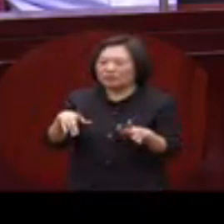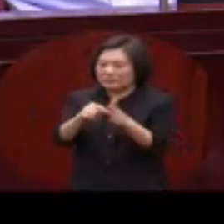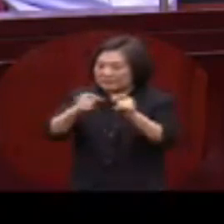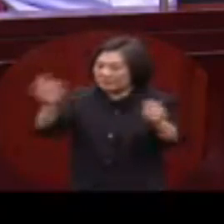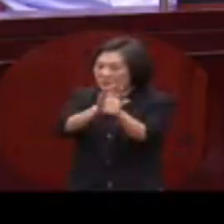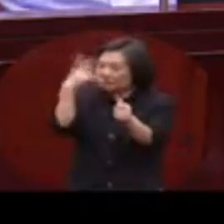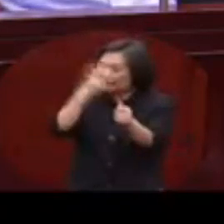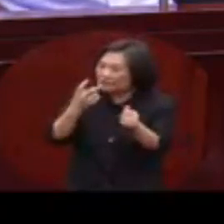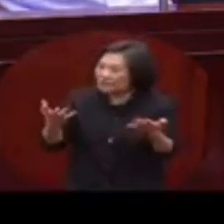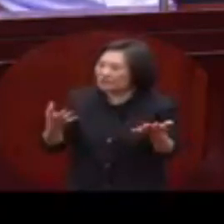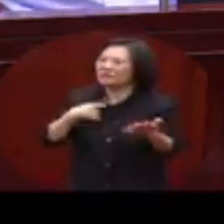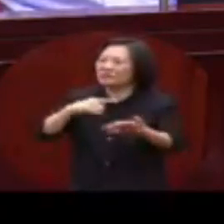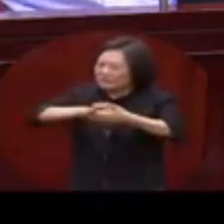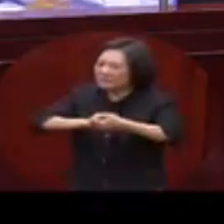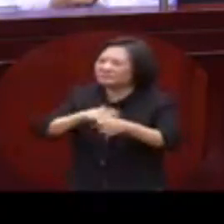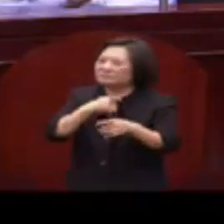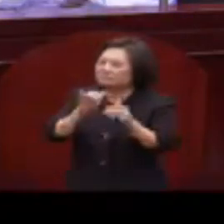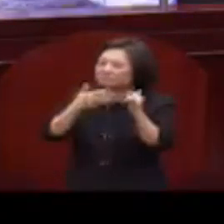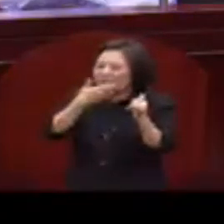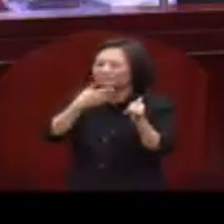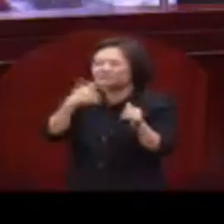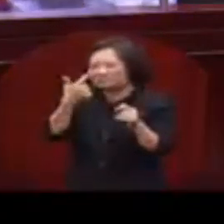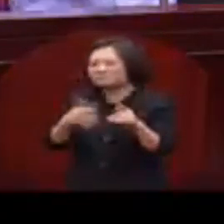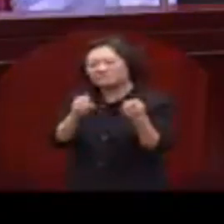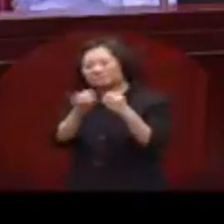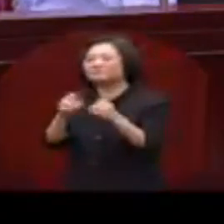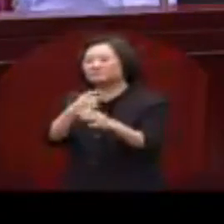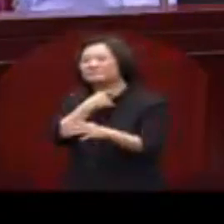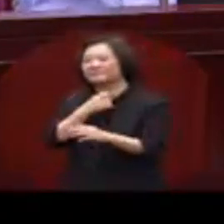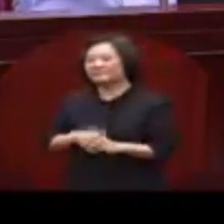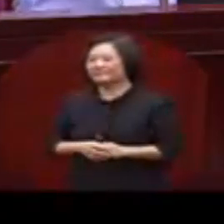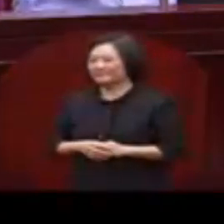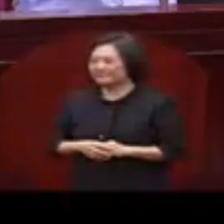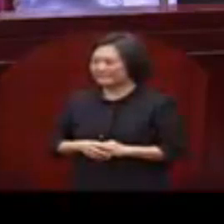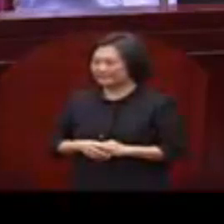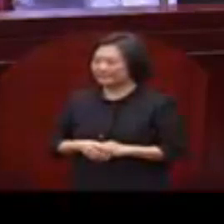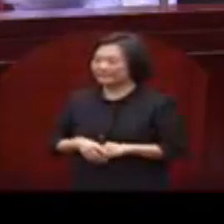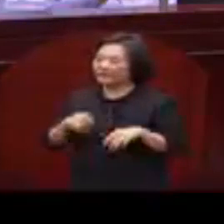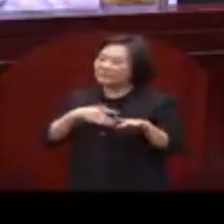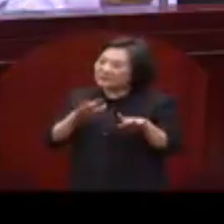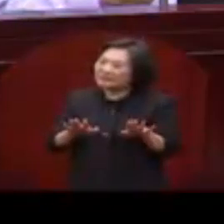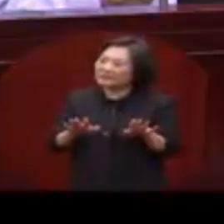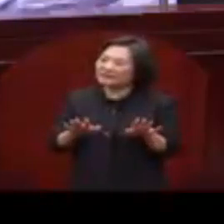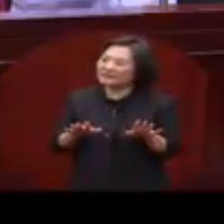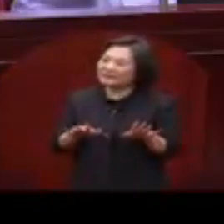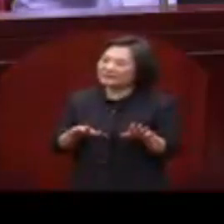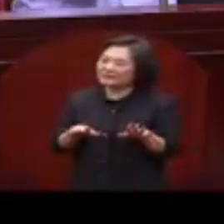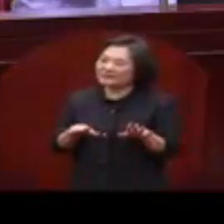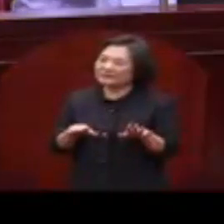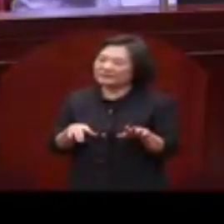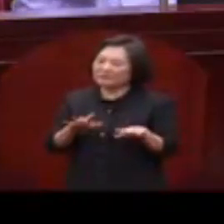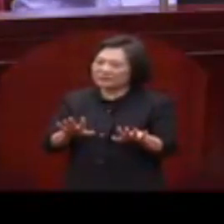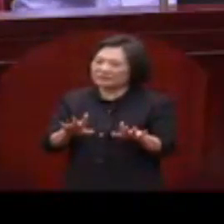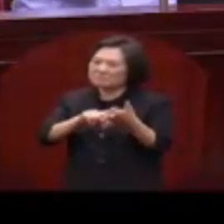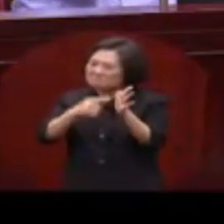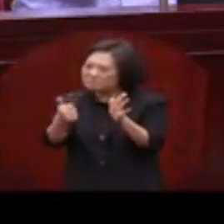你知道？坦白讲，这个需要讨论。那我们陆陆续续也都有在做整理，知道但是最好的